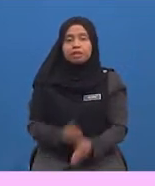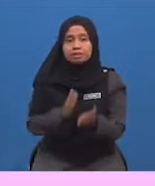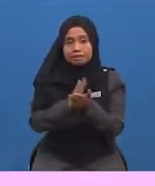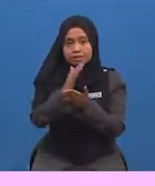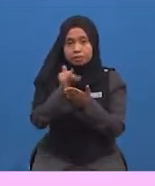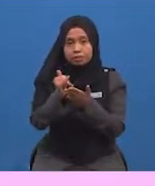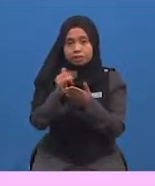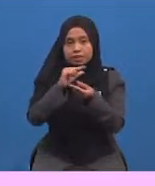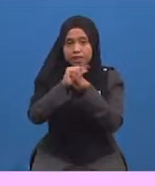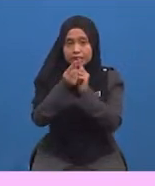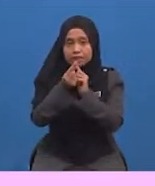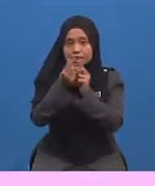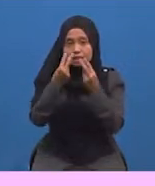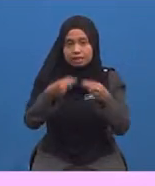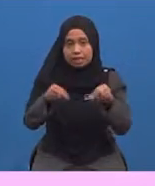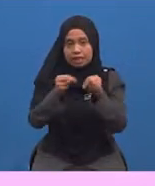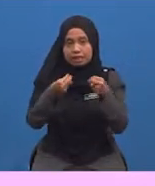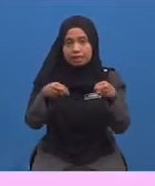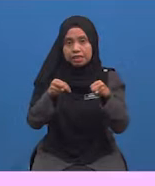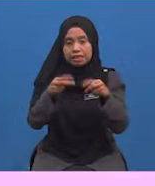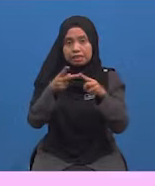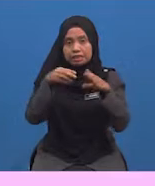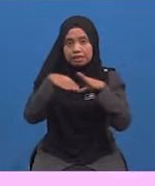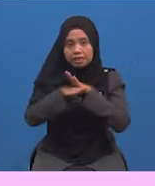Seterusnya, gantikan nilai-nilai ke dalam rumus.